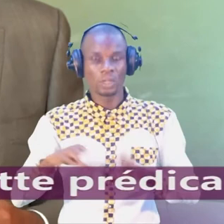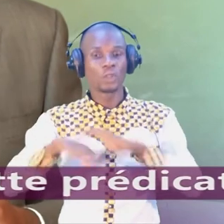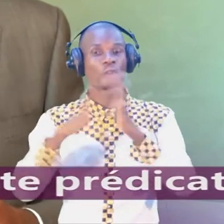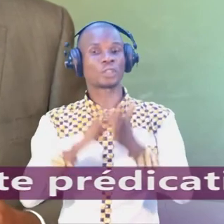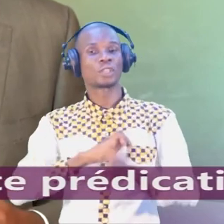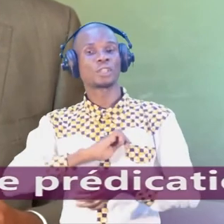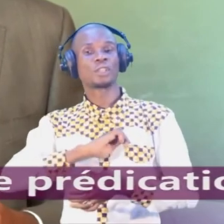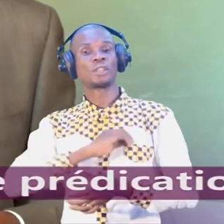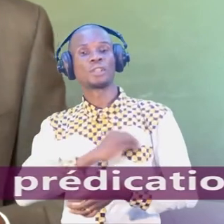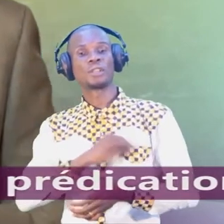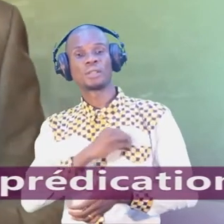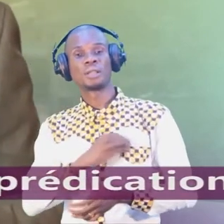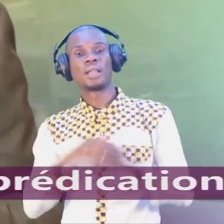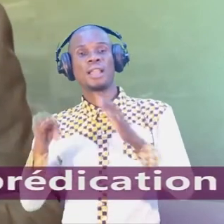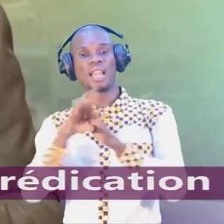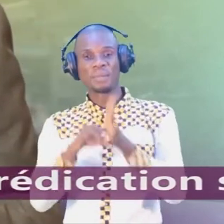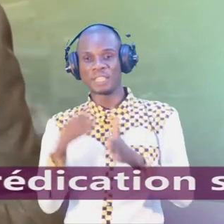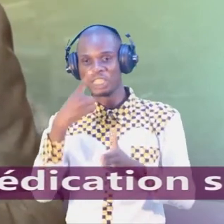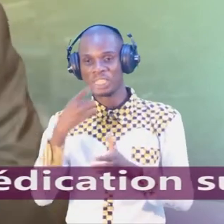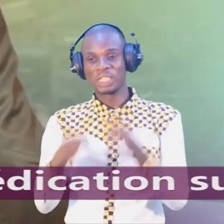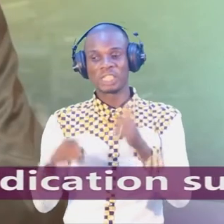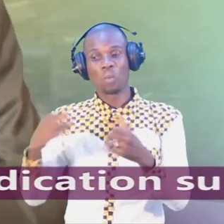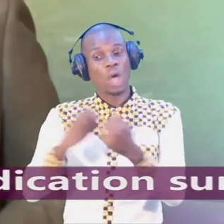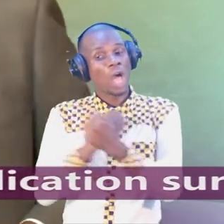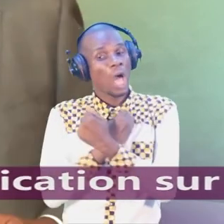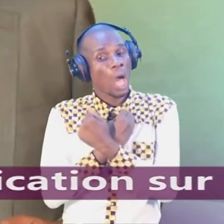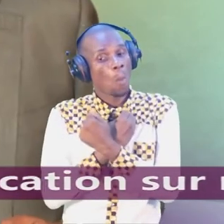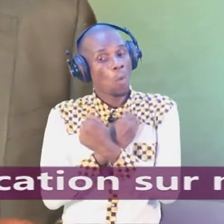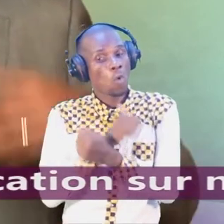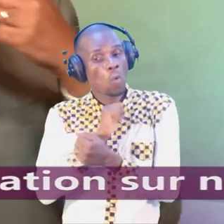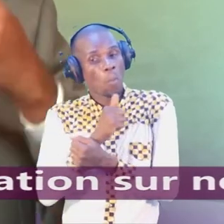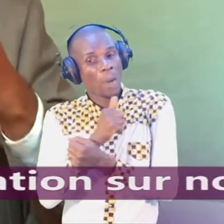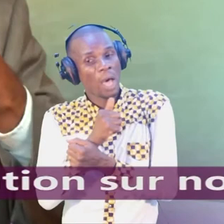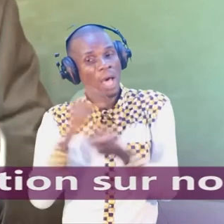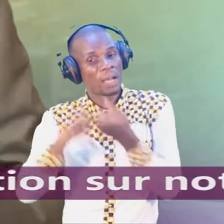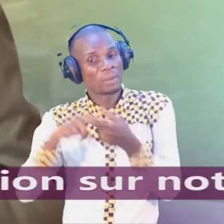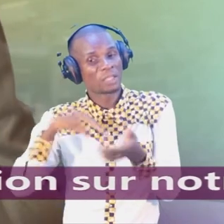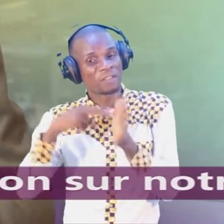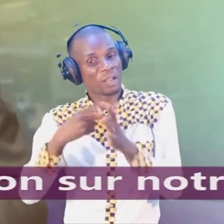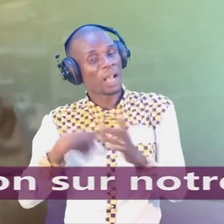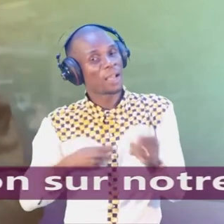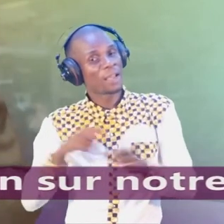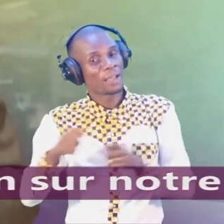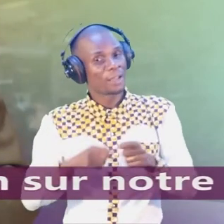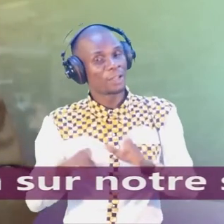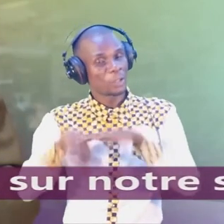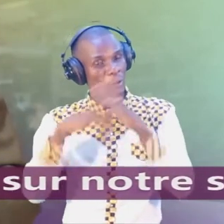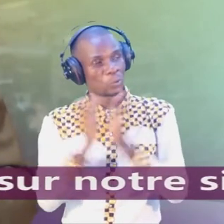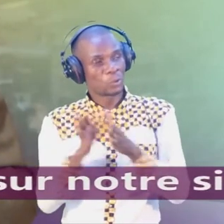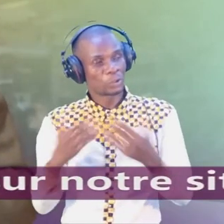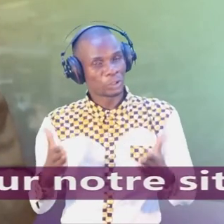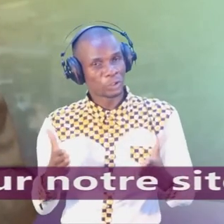hata unamtakia tu mabaya mtu mmoja, ni dhambi, ni mauaji. Sababu Biblia inasema